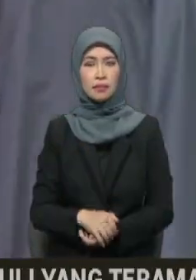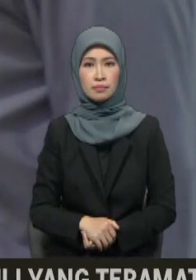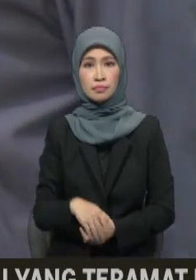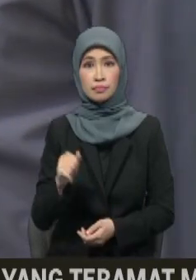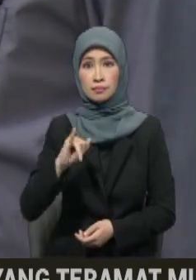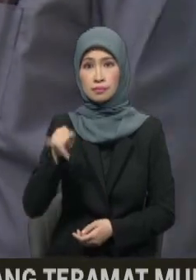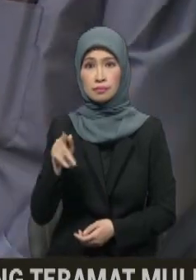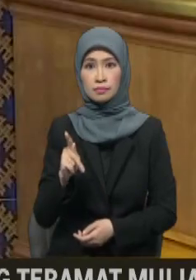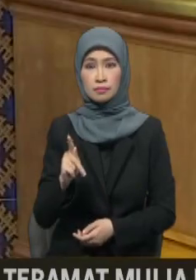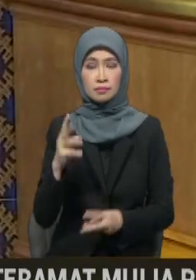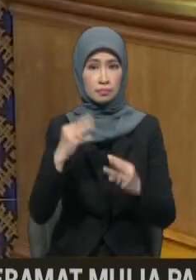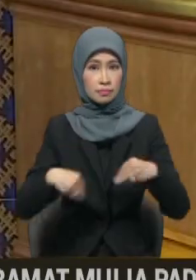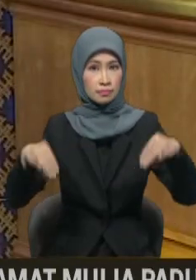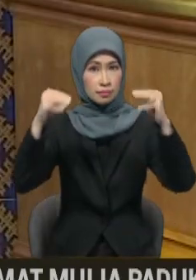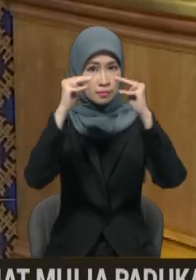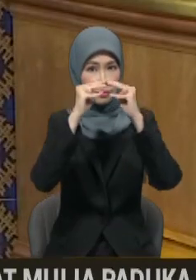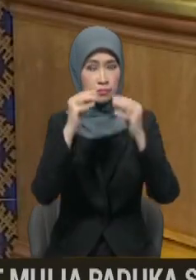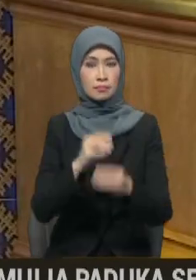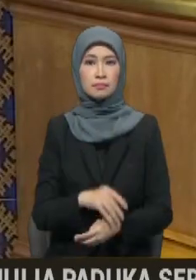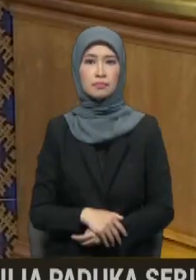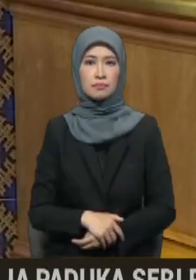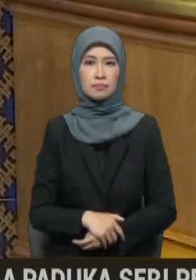jawatankuasa takmir masjid kampung